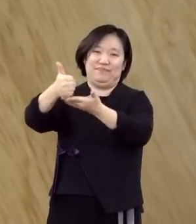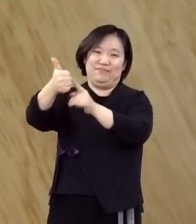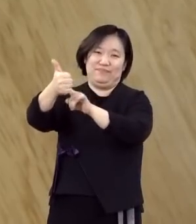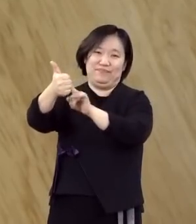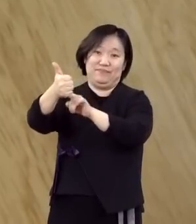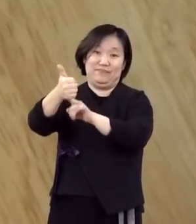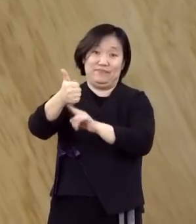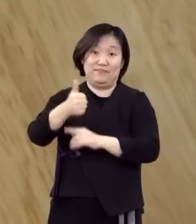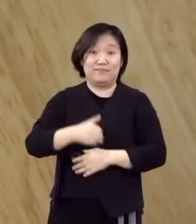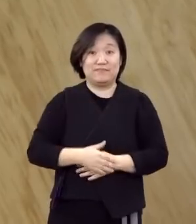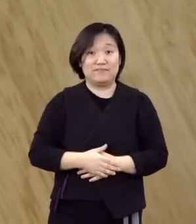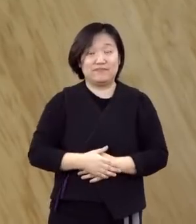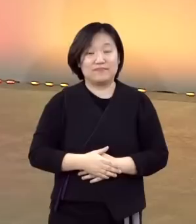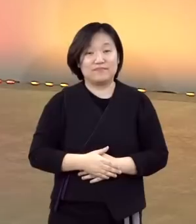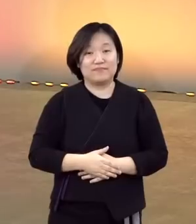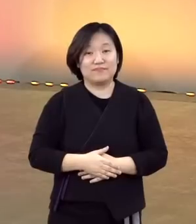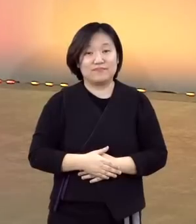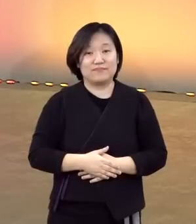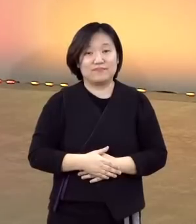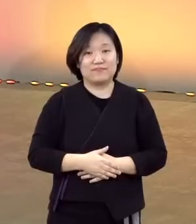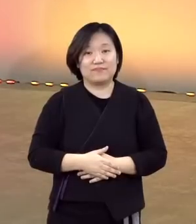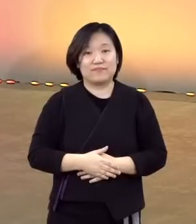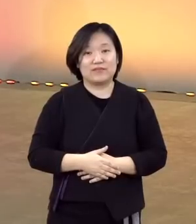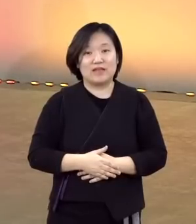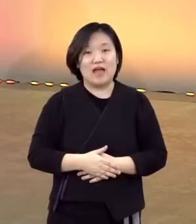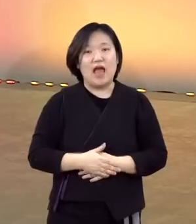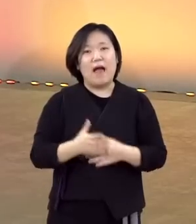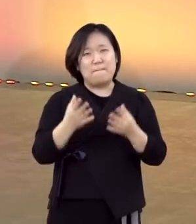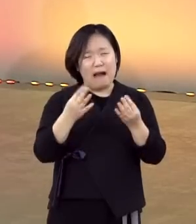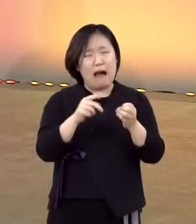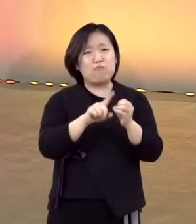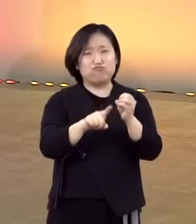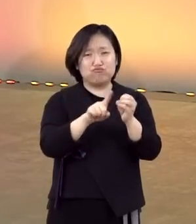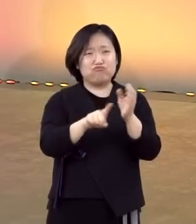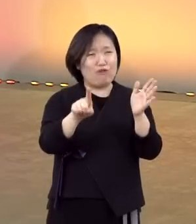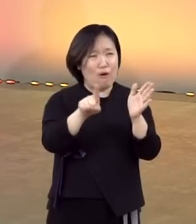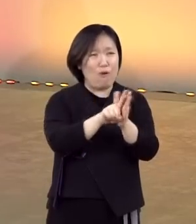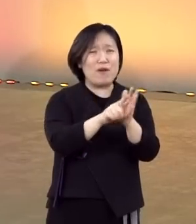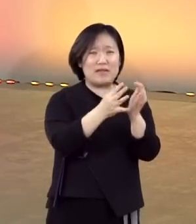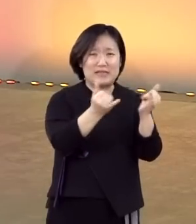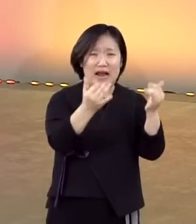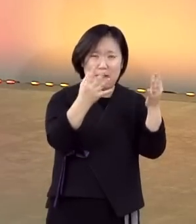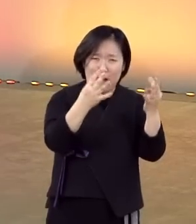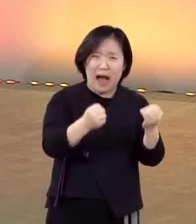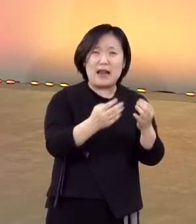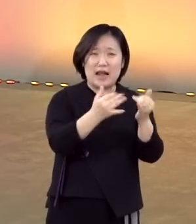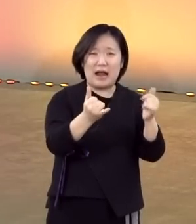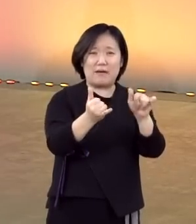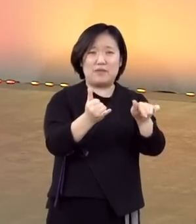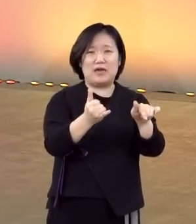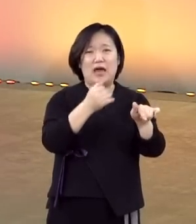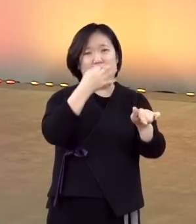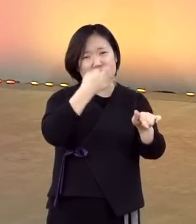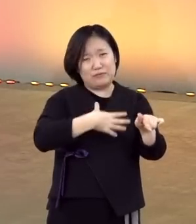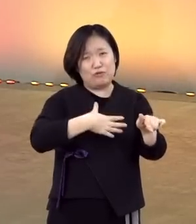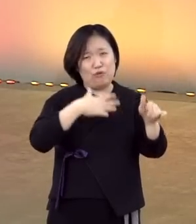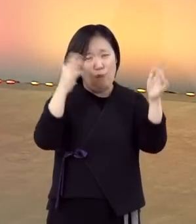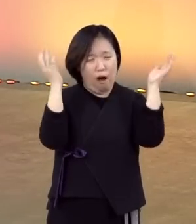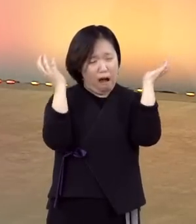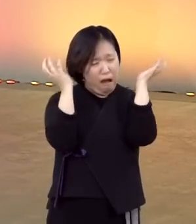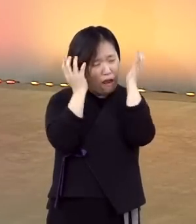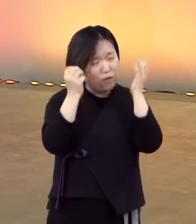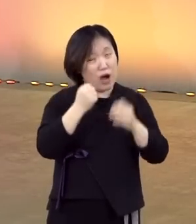보살님들이여러분의귀의처라고여러번말해왔습니다. 우리주변의수많은불교신자들은